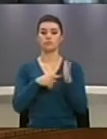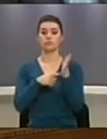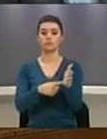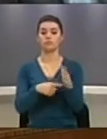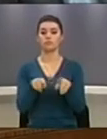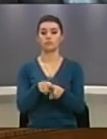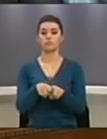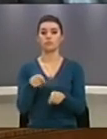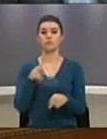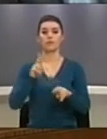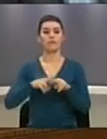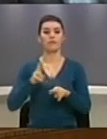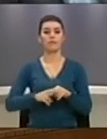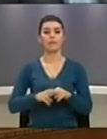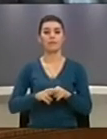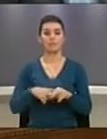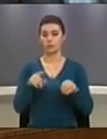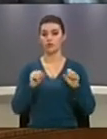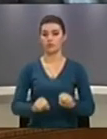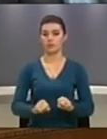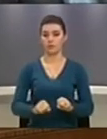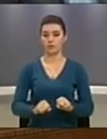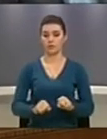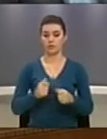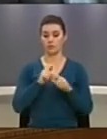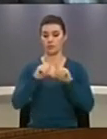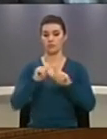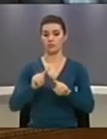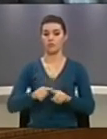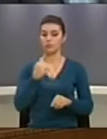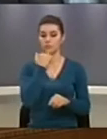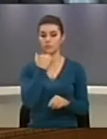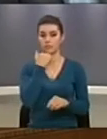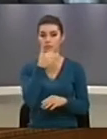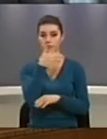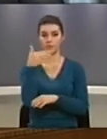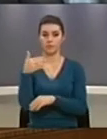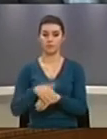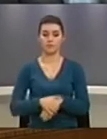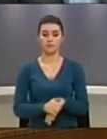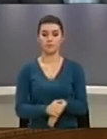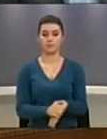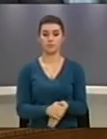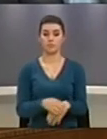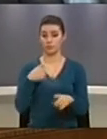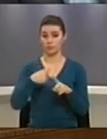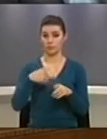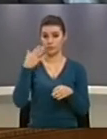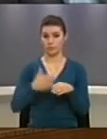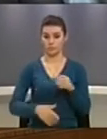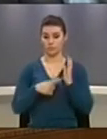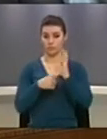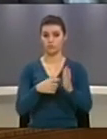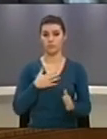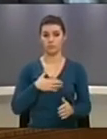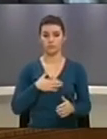e vendimeve të qeverisë për sa i përket privatizimit të ndërmarrjeve. Dhe çështja e fundit që dua ta ngris, pse është e